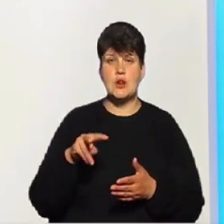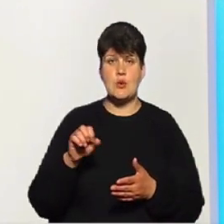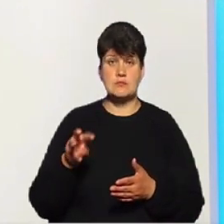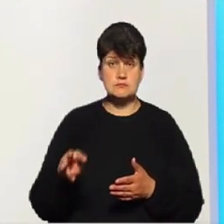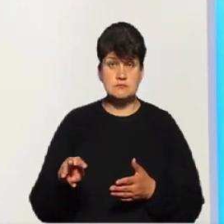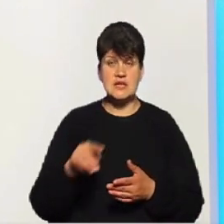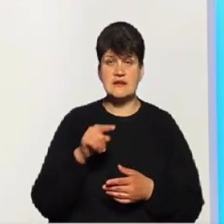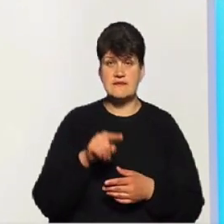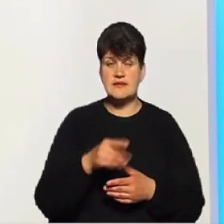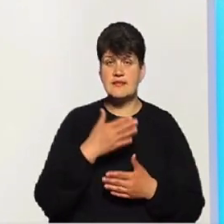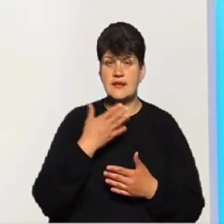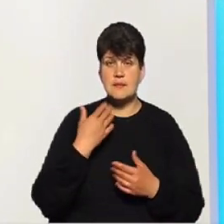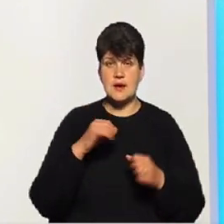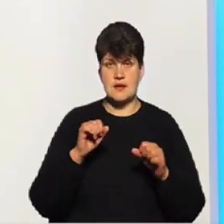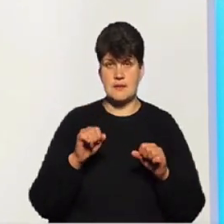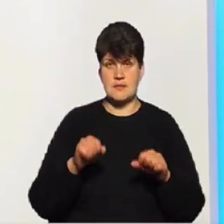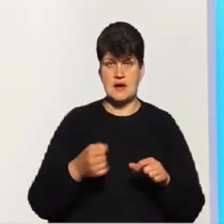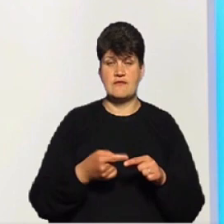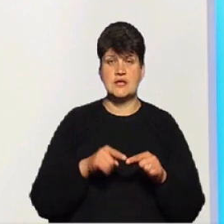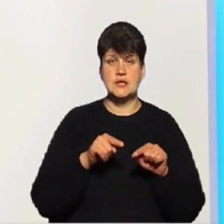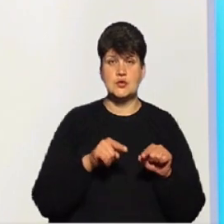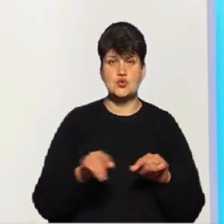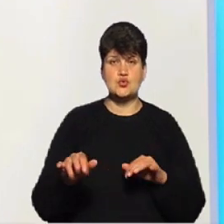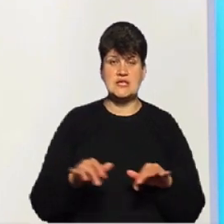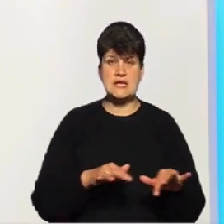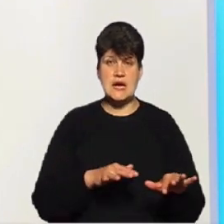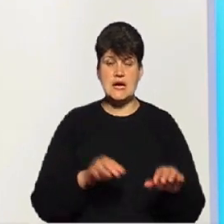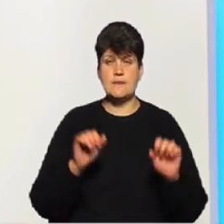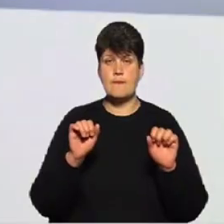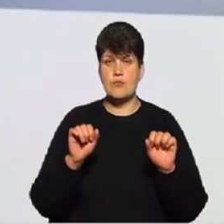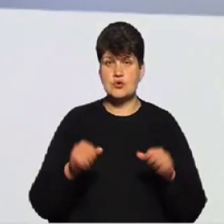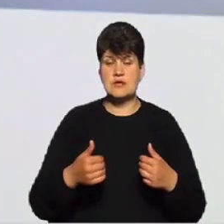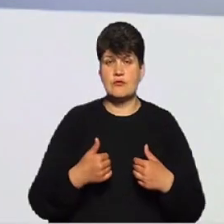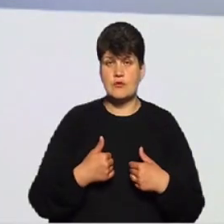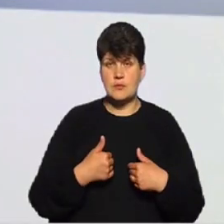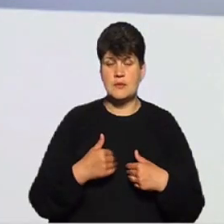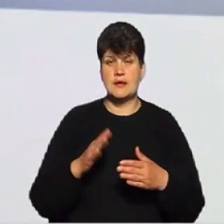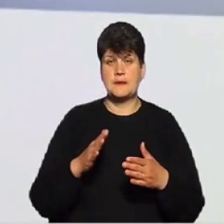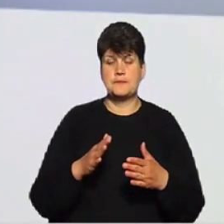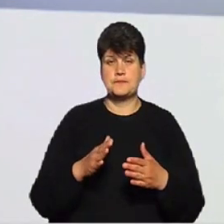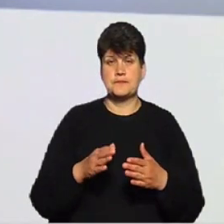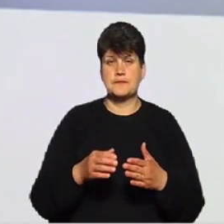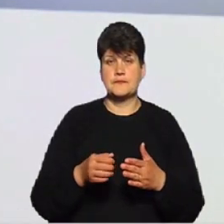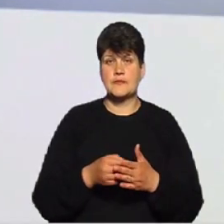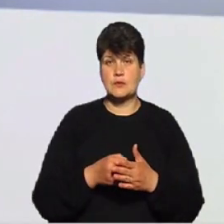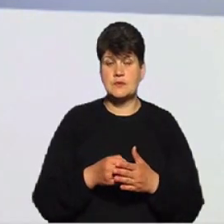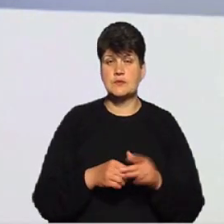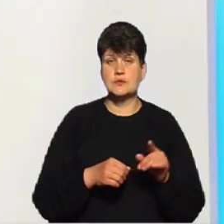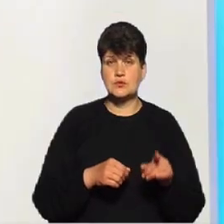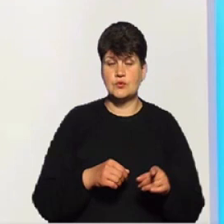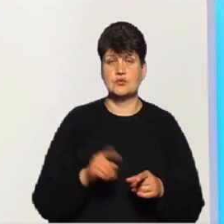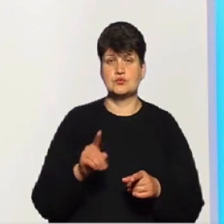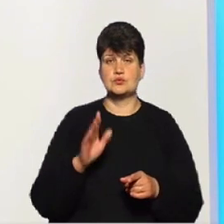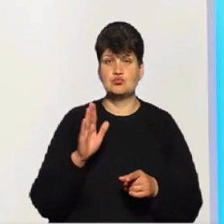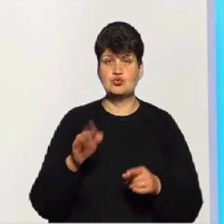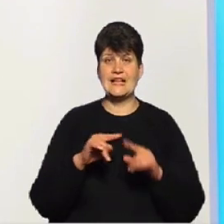принципі він має право на цю діяльність. Проблема, можливо, як ми дійдемо колись в якийсь момент до того часу, що